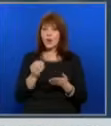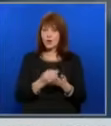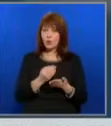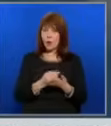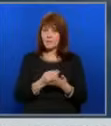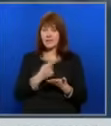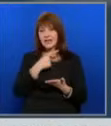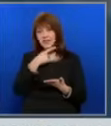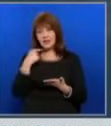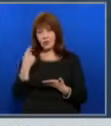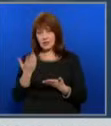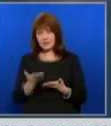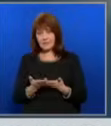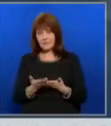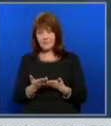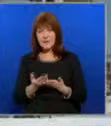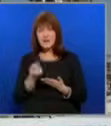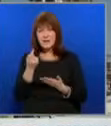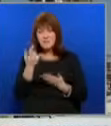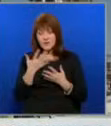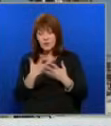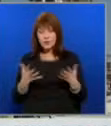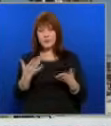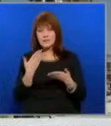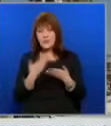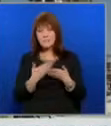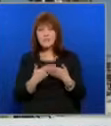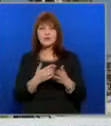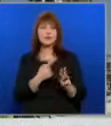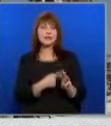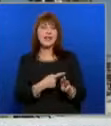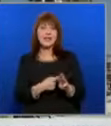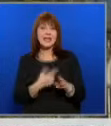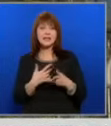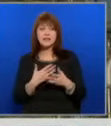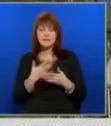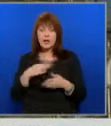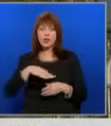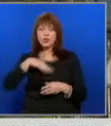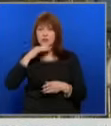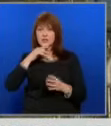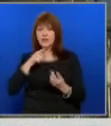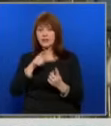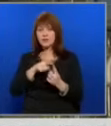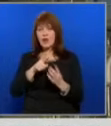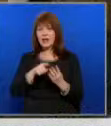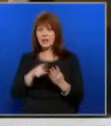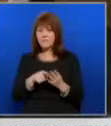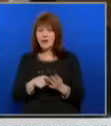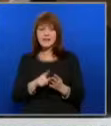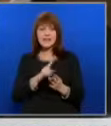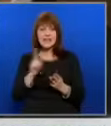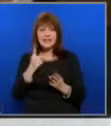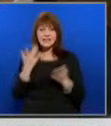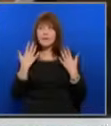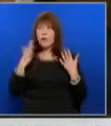на Руската федерация. Много сме близко до Шенген. Имаме достатъчно аргументи да искаме не само по въздух, но и по суша